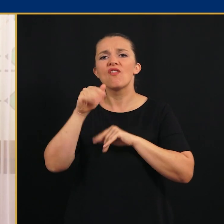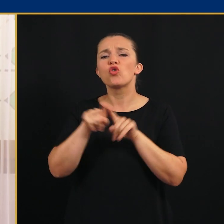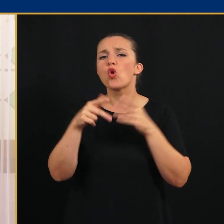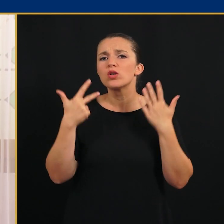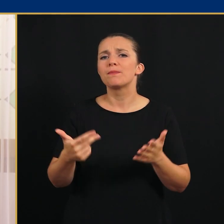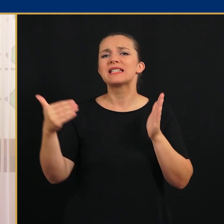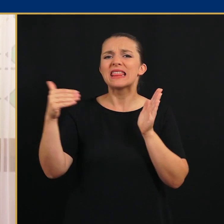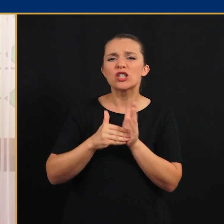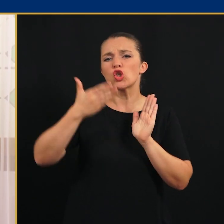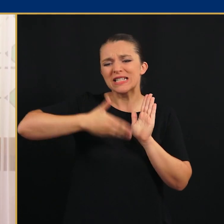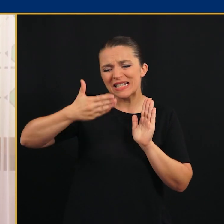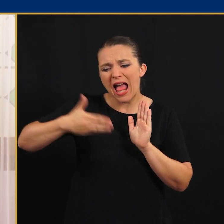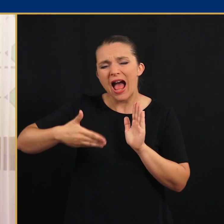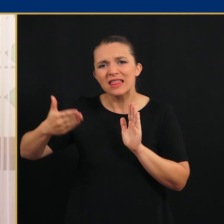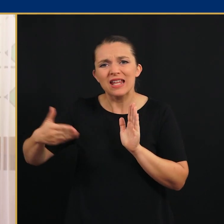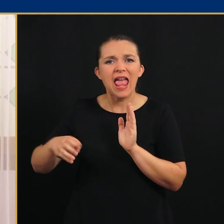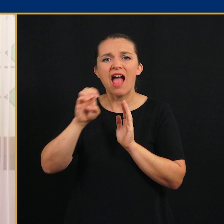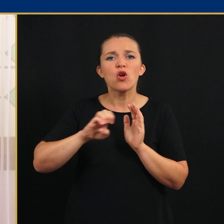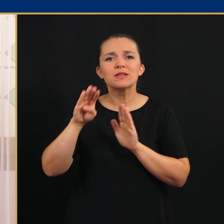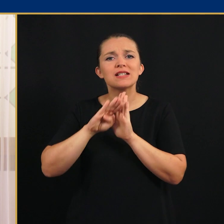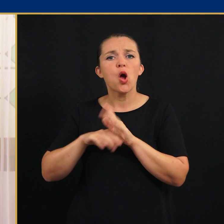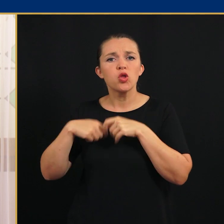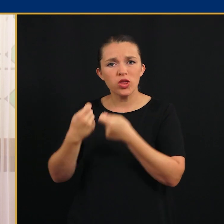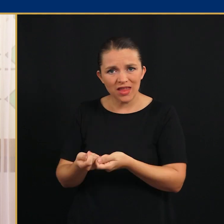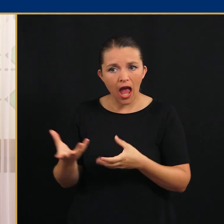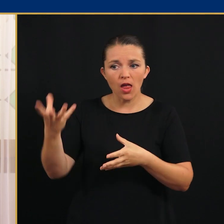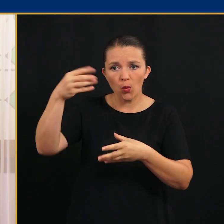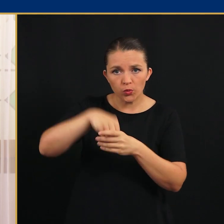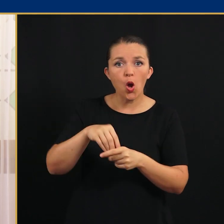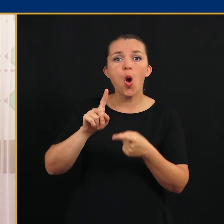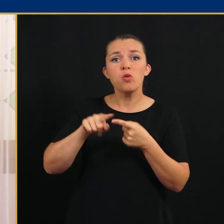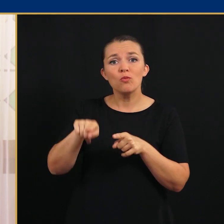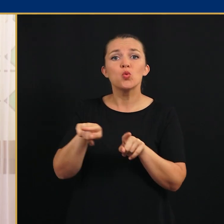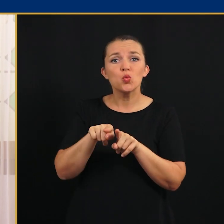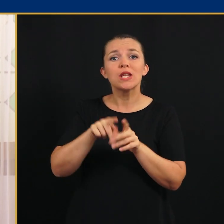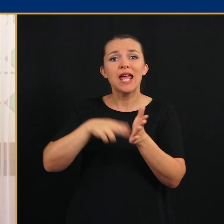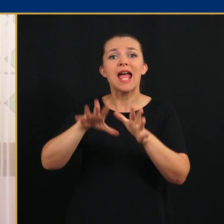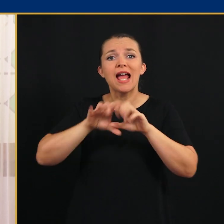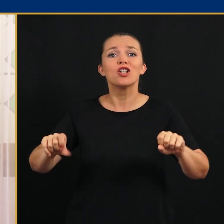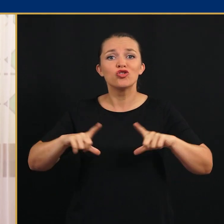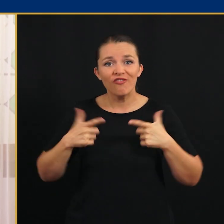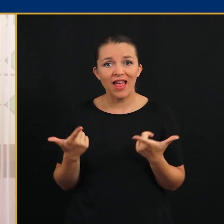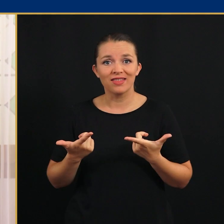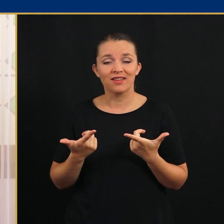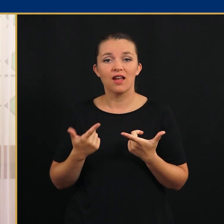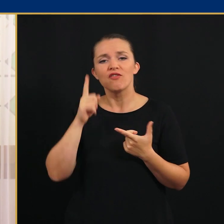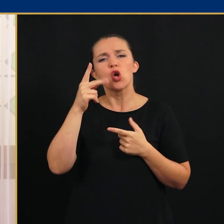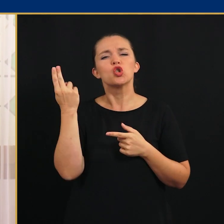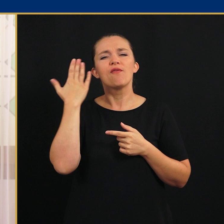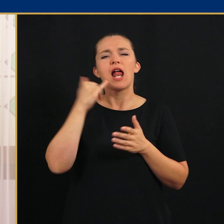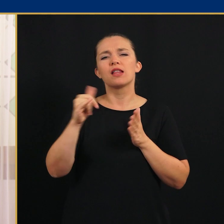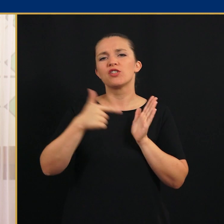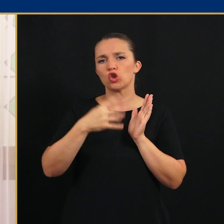kot 80.000 strani evropske zakonodaje in seveda potem to tudi živeti. Veste, ko je Slovenija